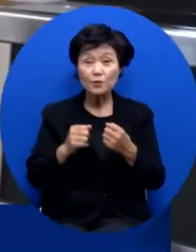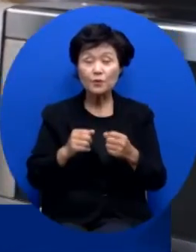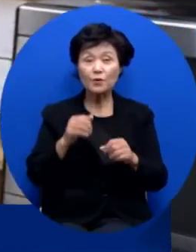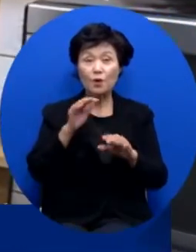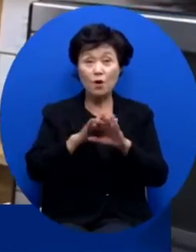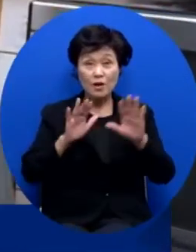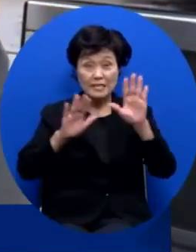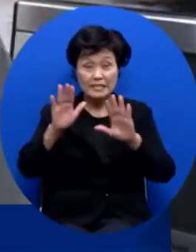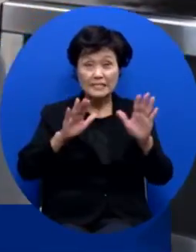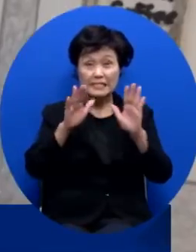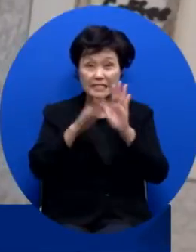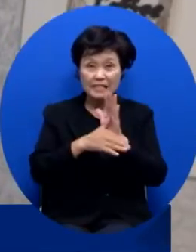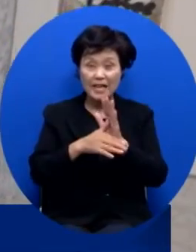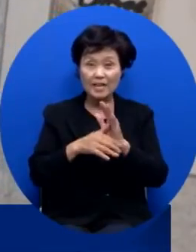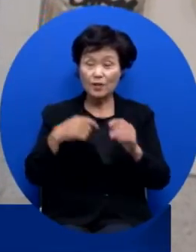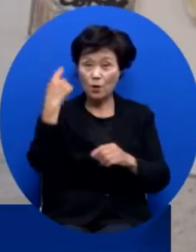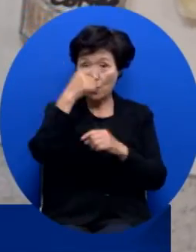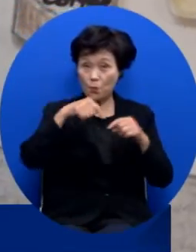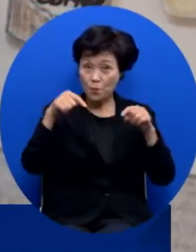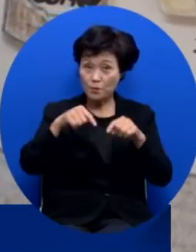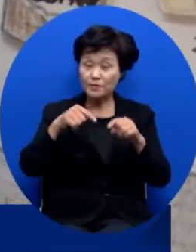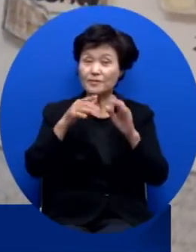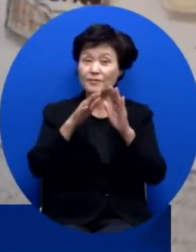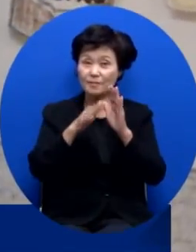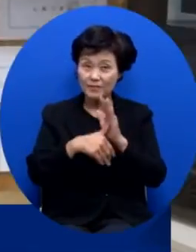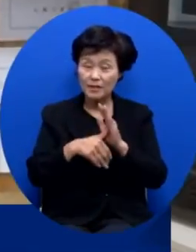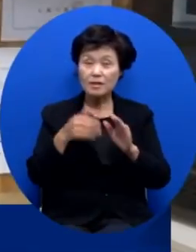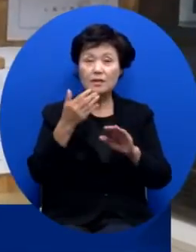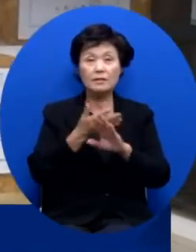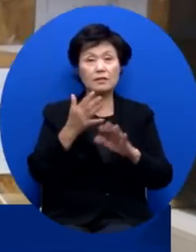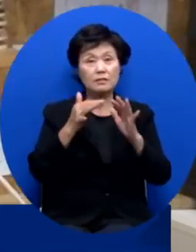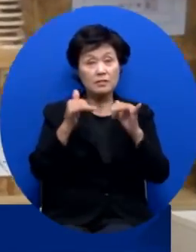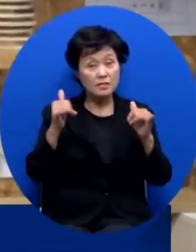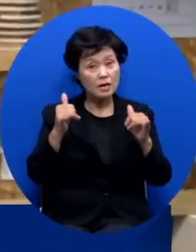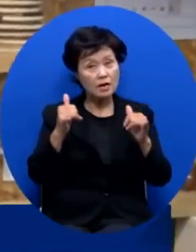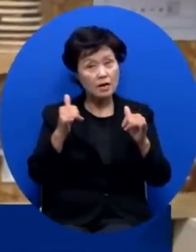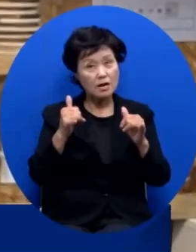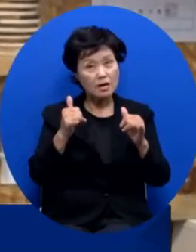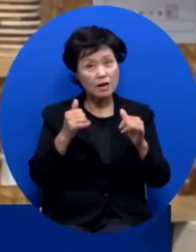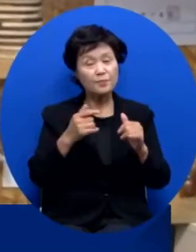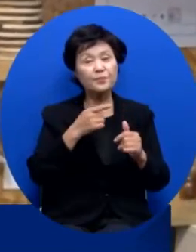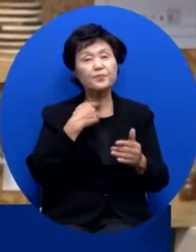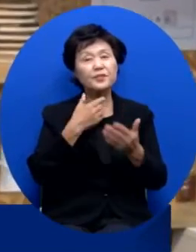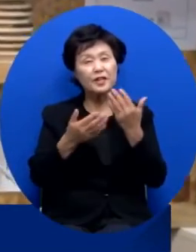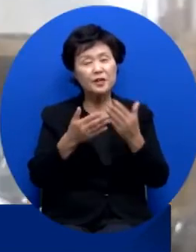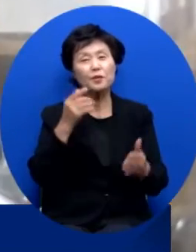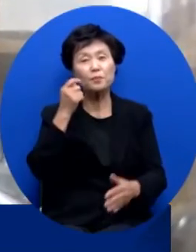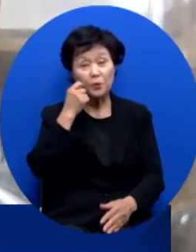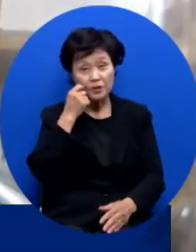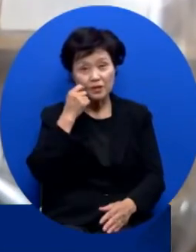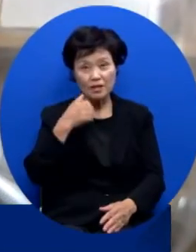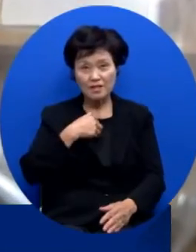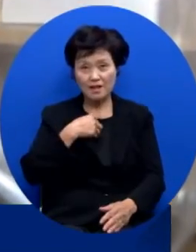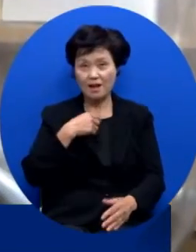그리고 면접을 볼 때도 다른 사람이 겪지 못하는 새로운 경험을